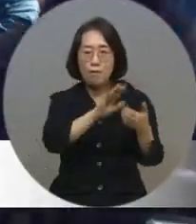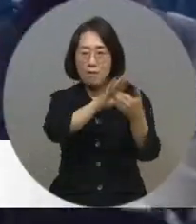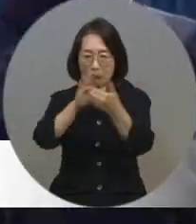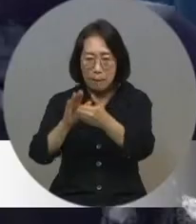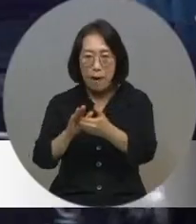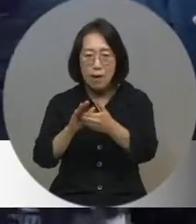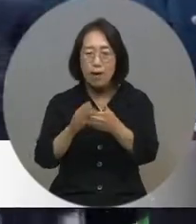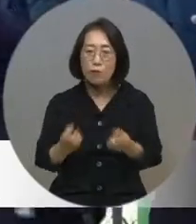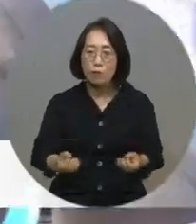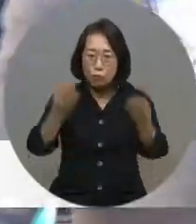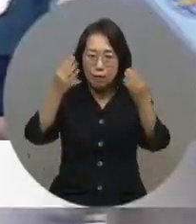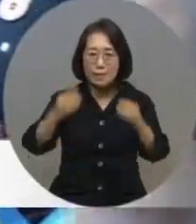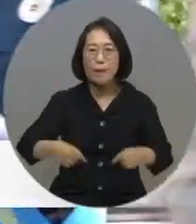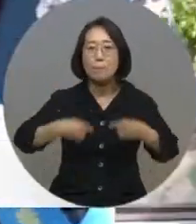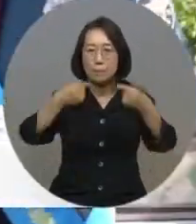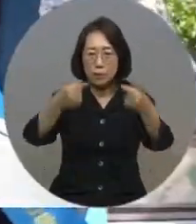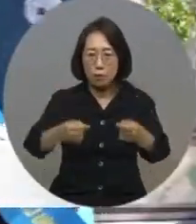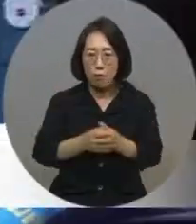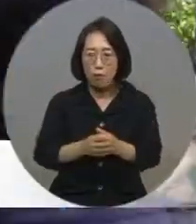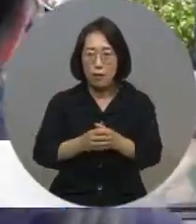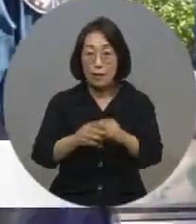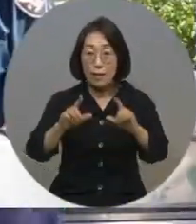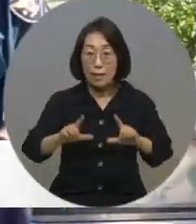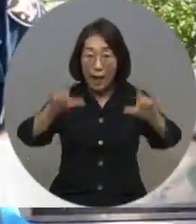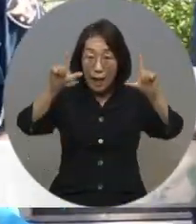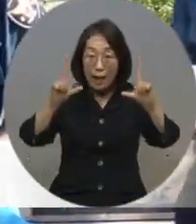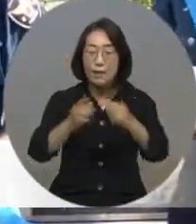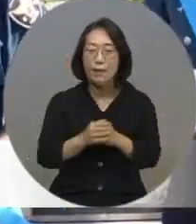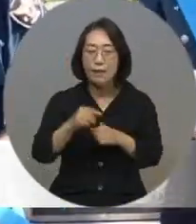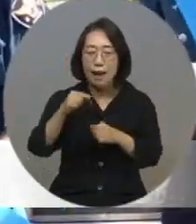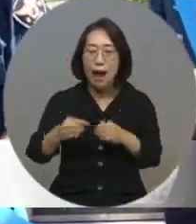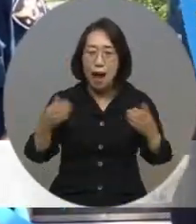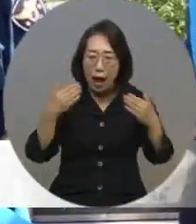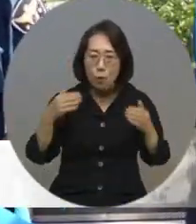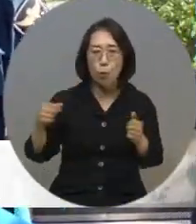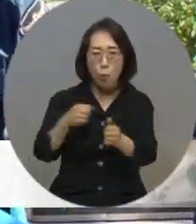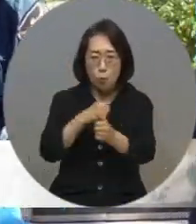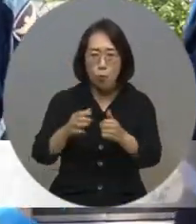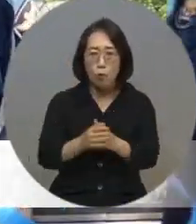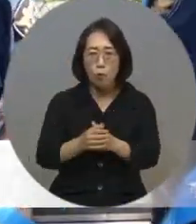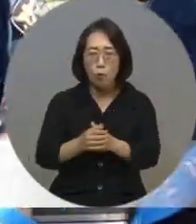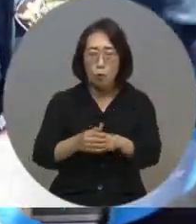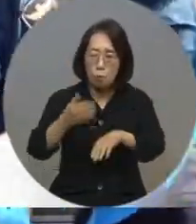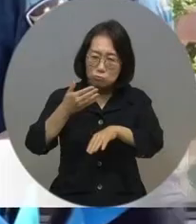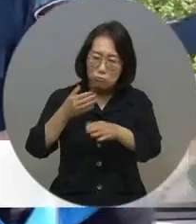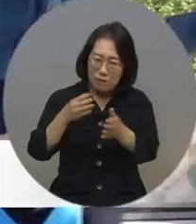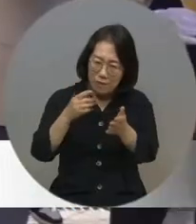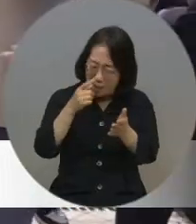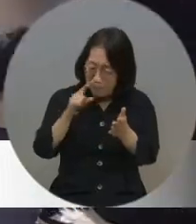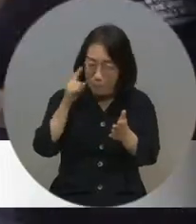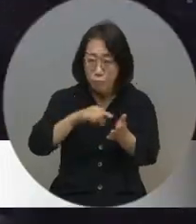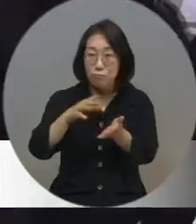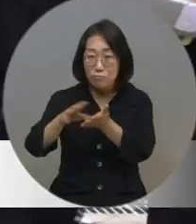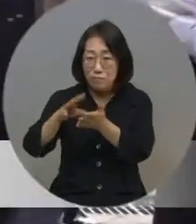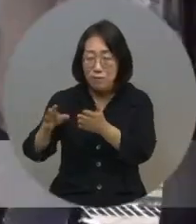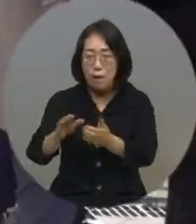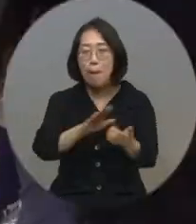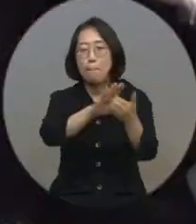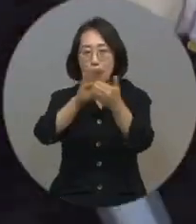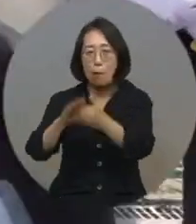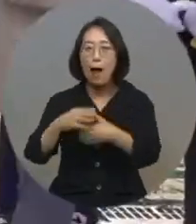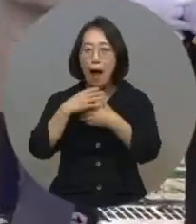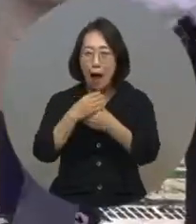예방행사를 진행했습니다. 이번 행사는 학교폭력 및 청소년의 비행탈선을 방지하고